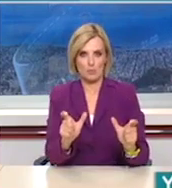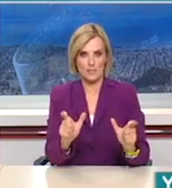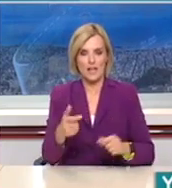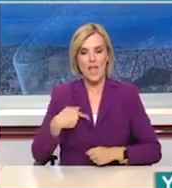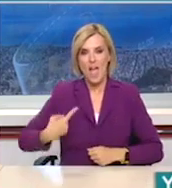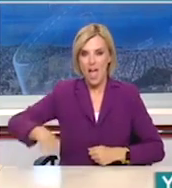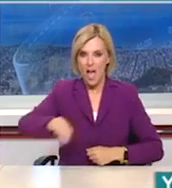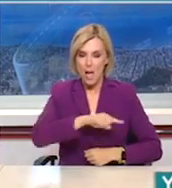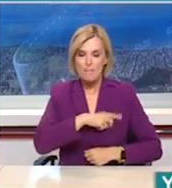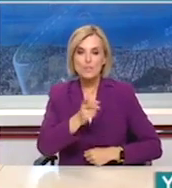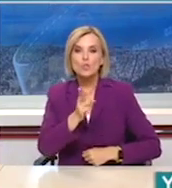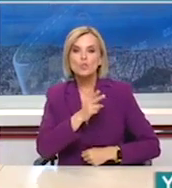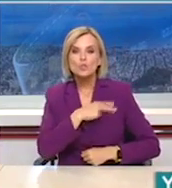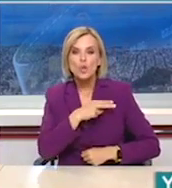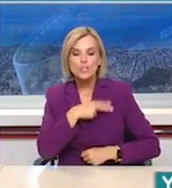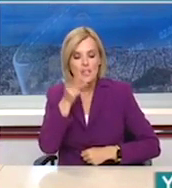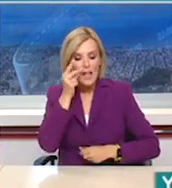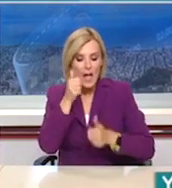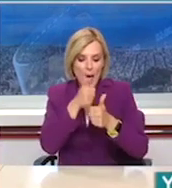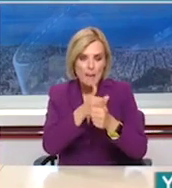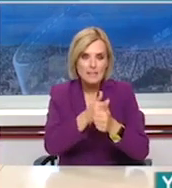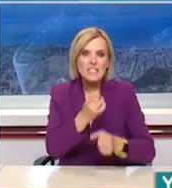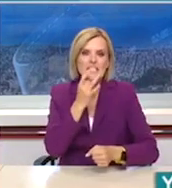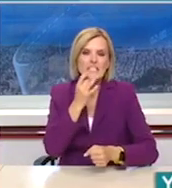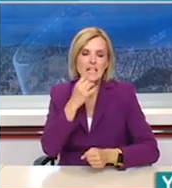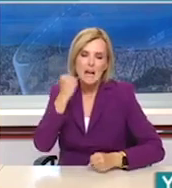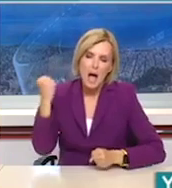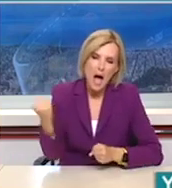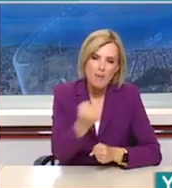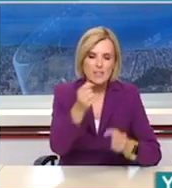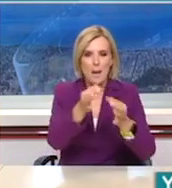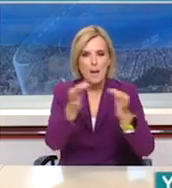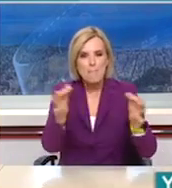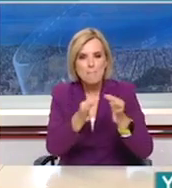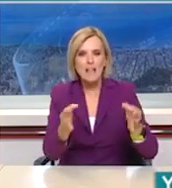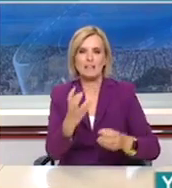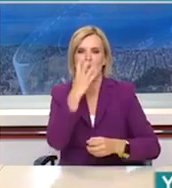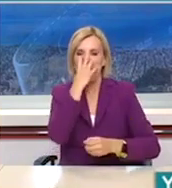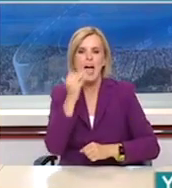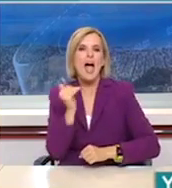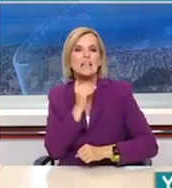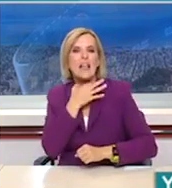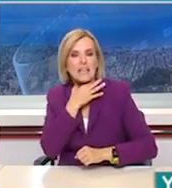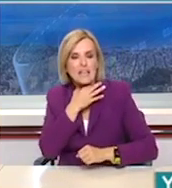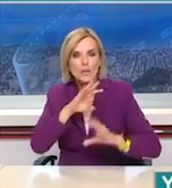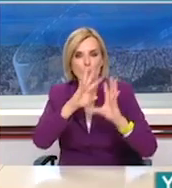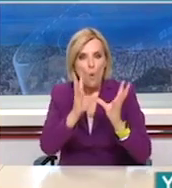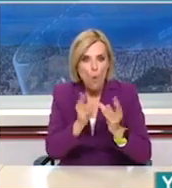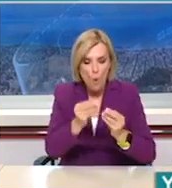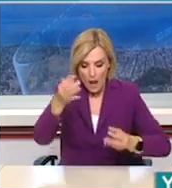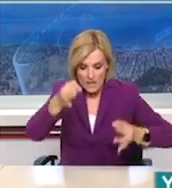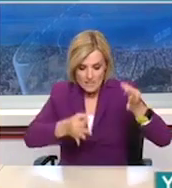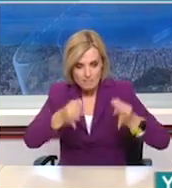μας επιτήρηση, με τα ακριβή μας σκληρά δεδομένα, νοσηλείες, θανάτους, μεθ, διασωληνωμένοι, και με τα μαθηματικά μας